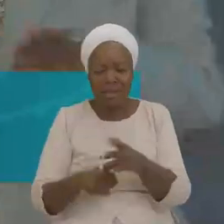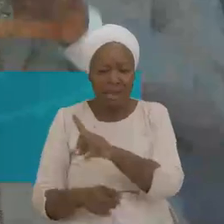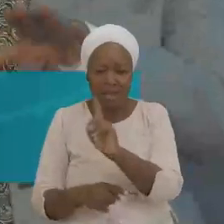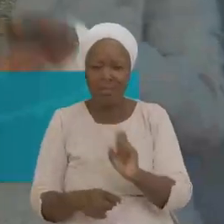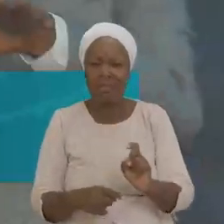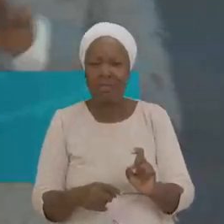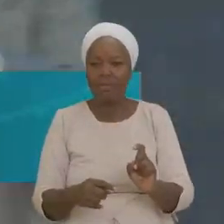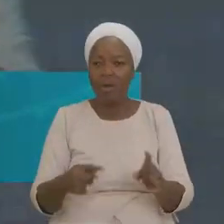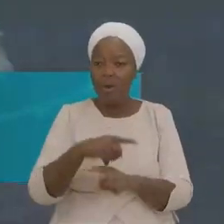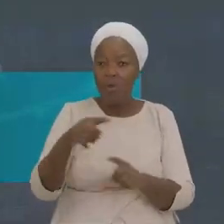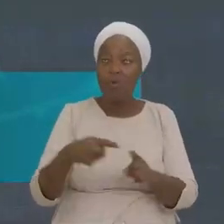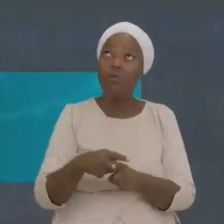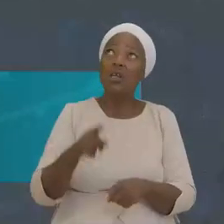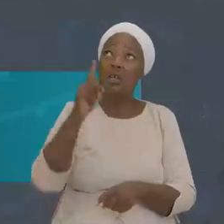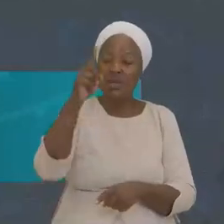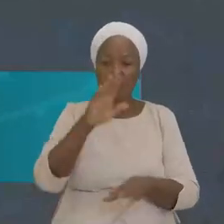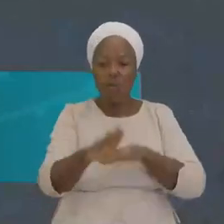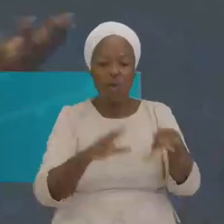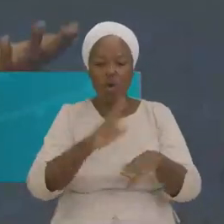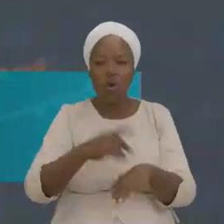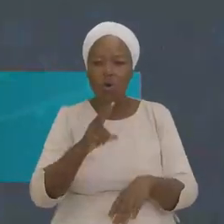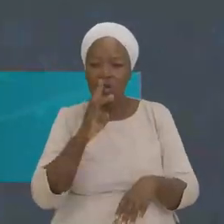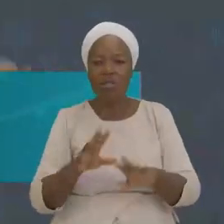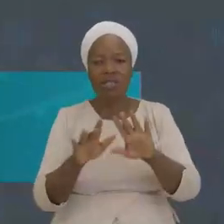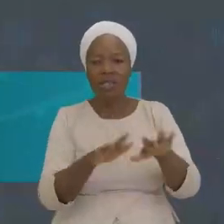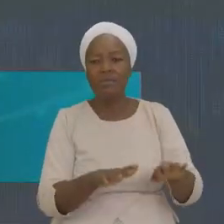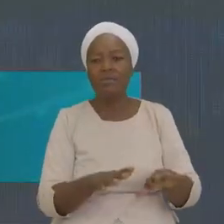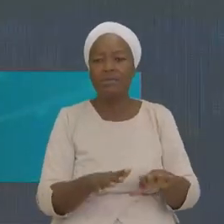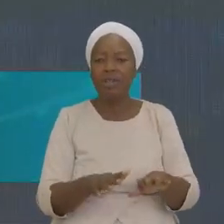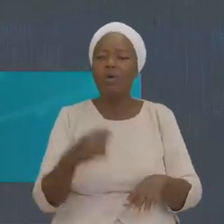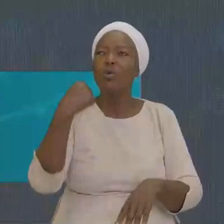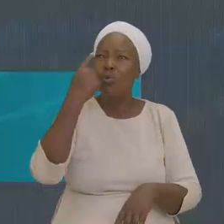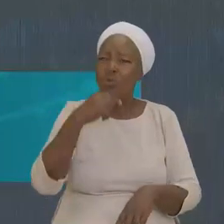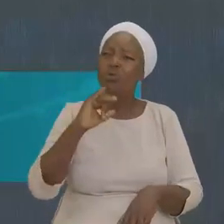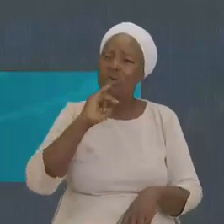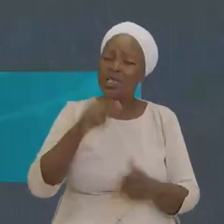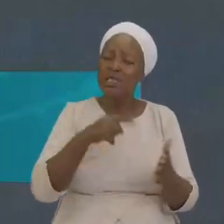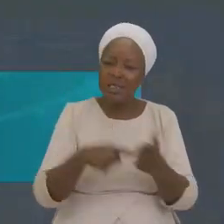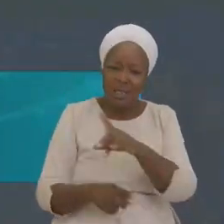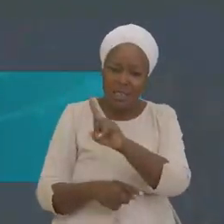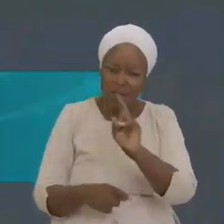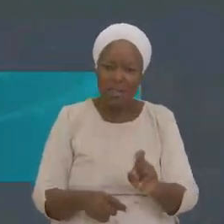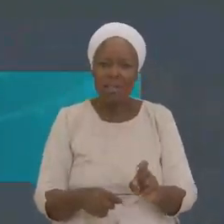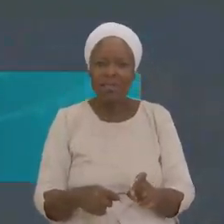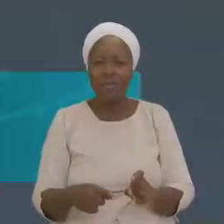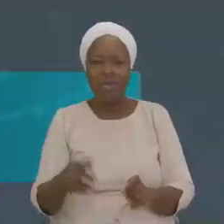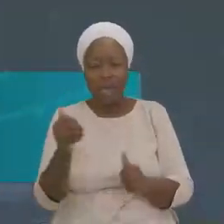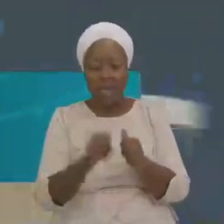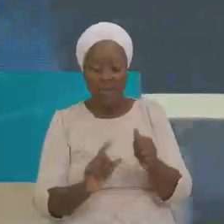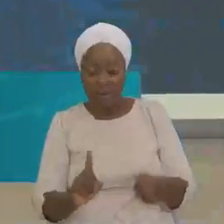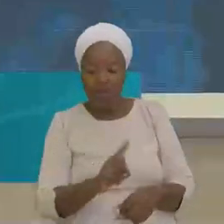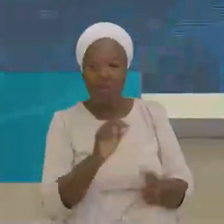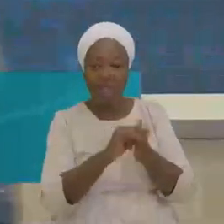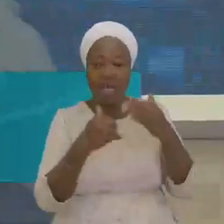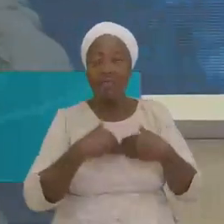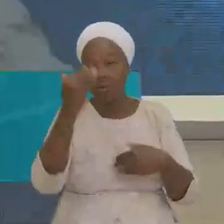quel est ce type d'homme? Quand il a marché sur la mer, qui est celui-ci?